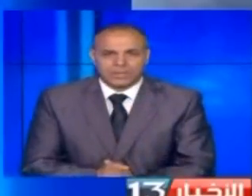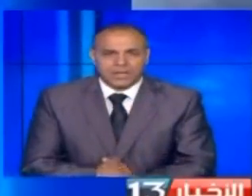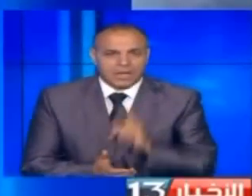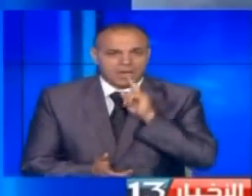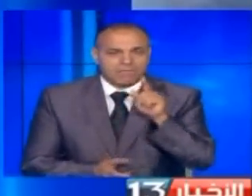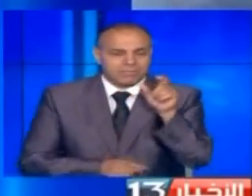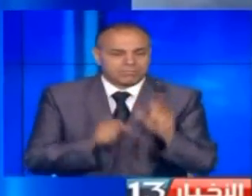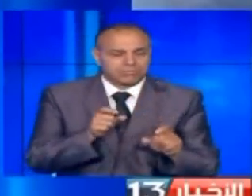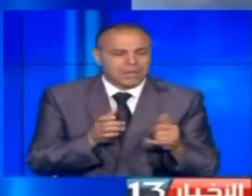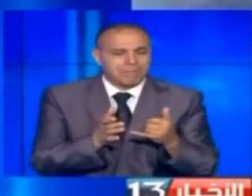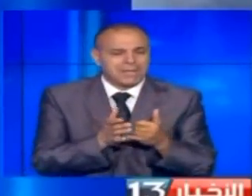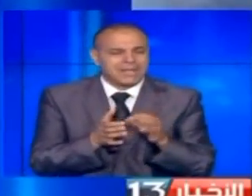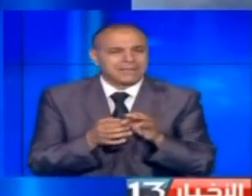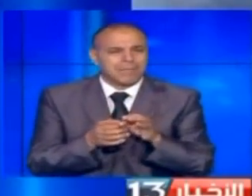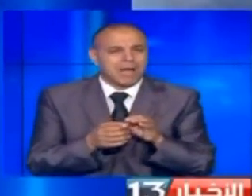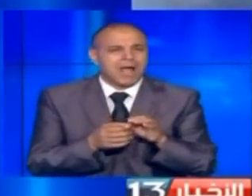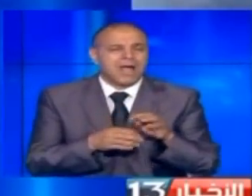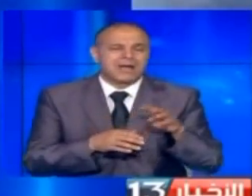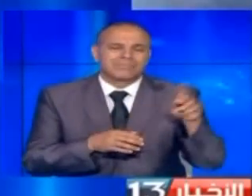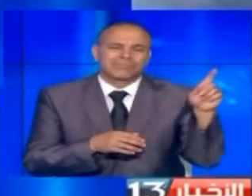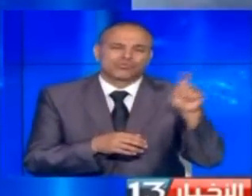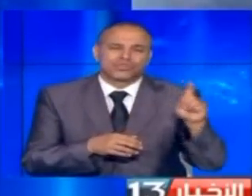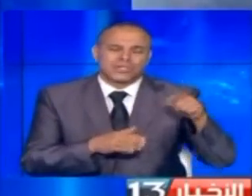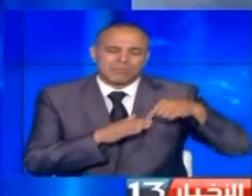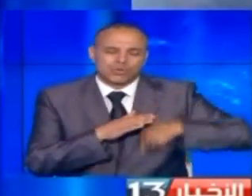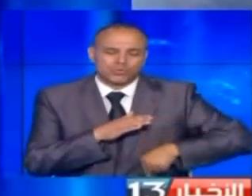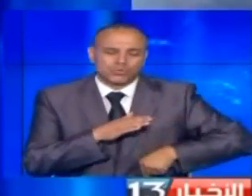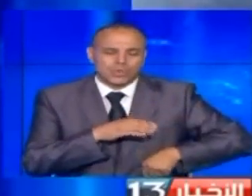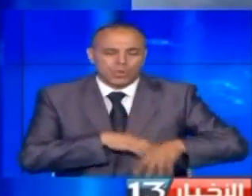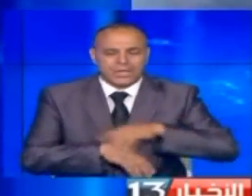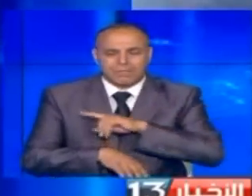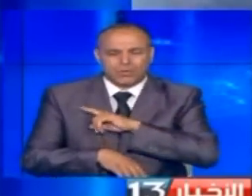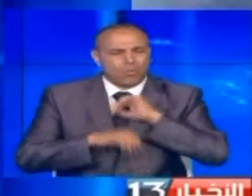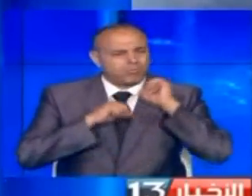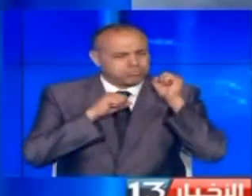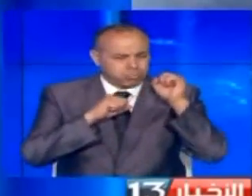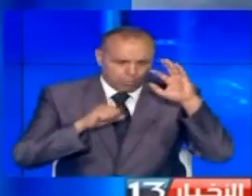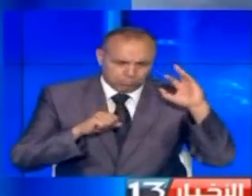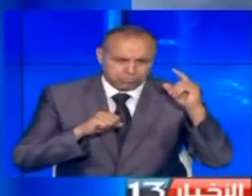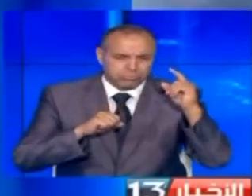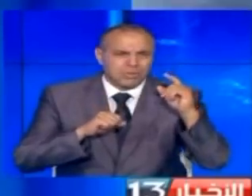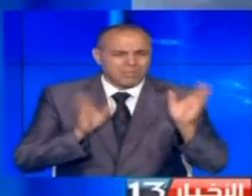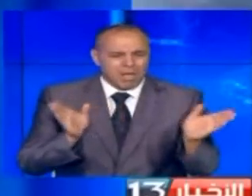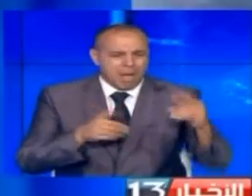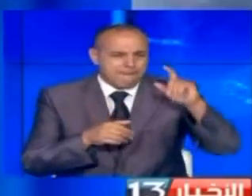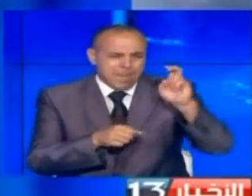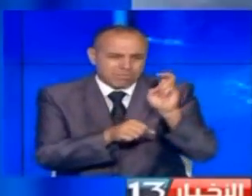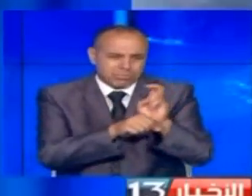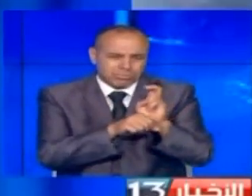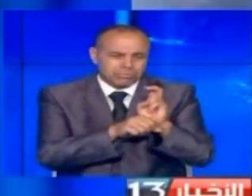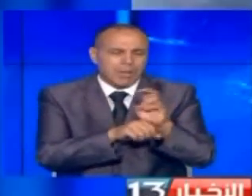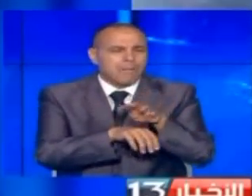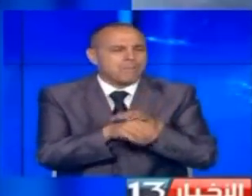نفذ ساكنو حي ابن منظور التابع لمعتمدية جرجيس من ولاية مدنين اعتصاما أمام خزان مياه